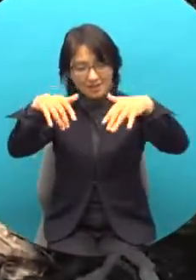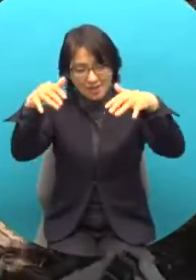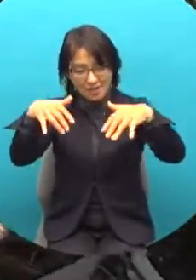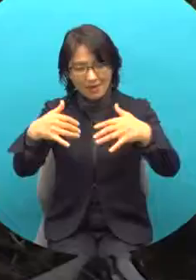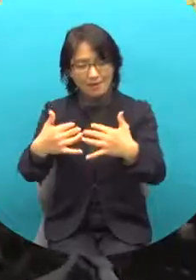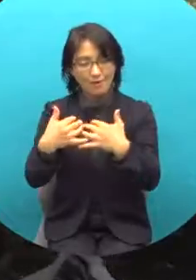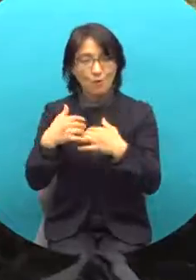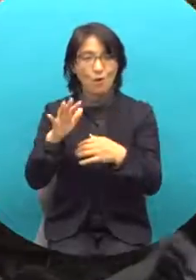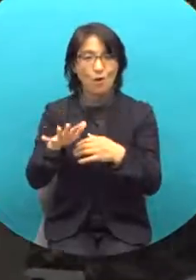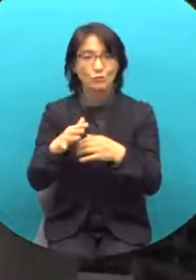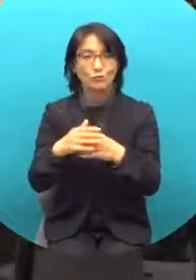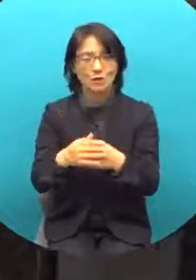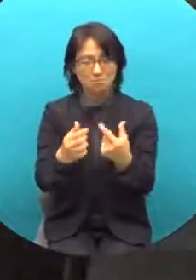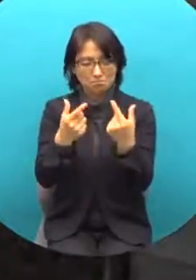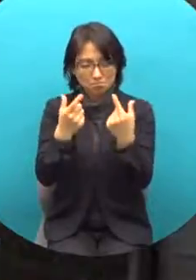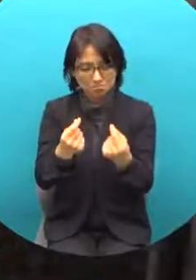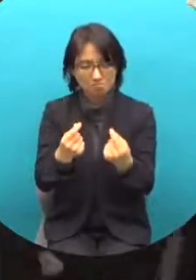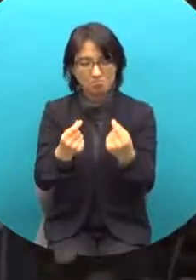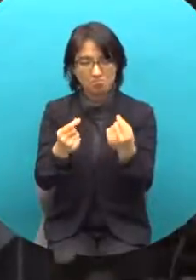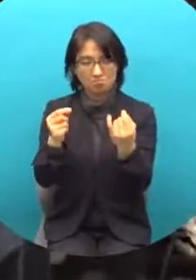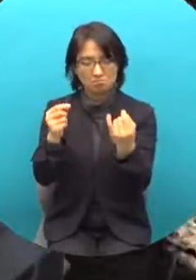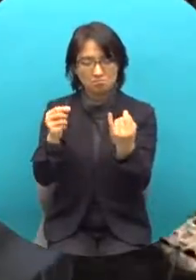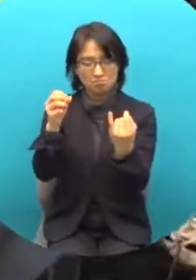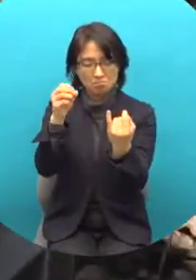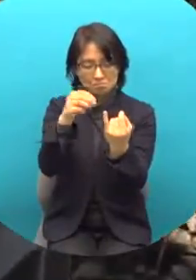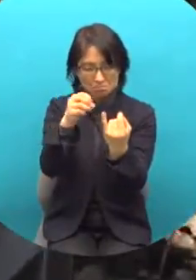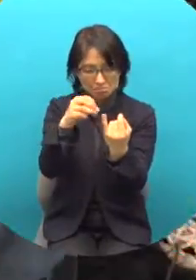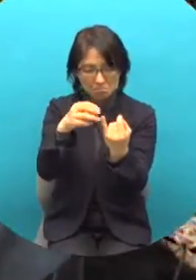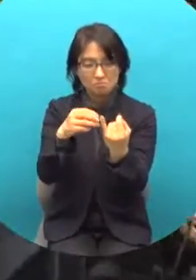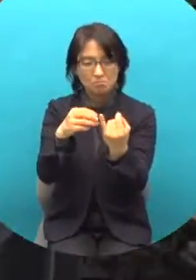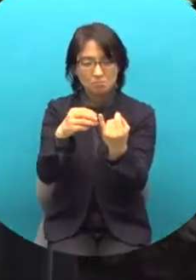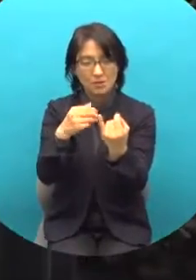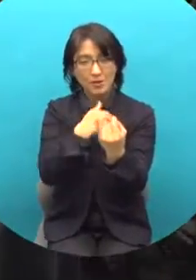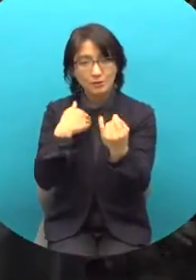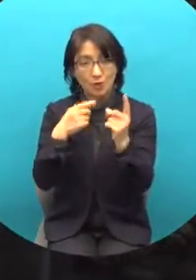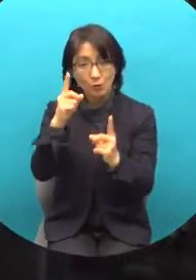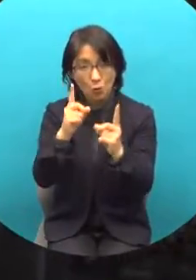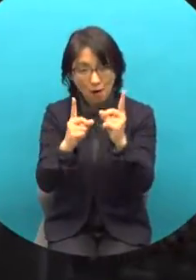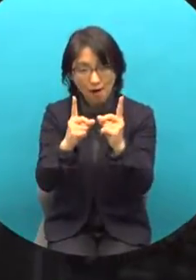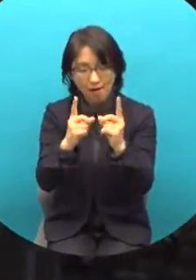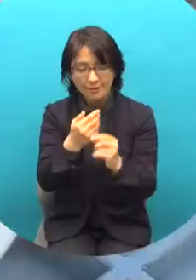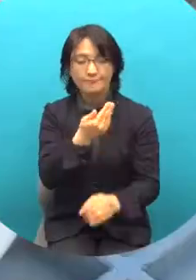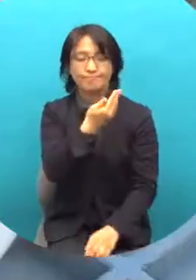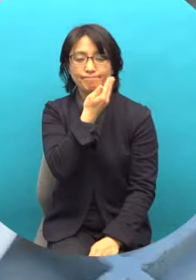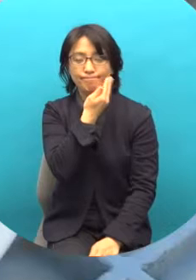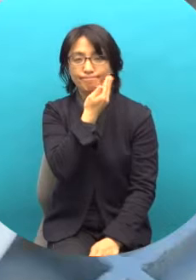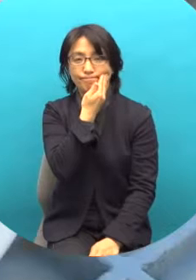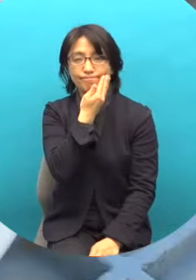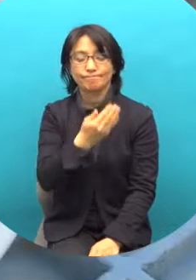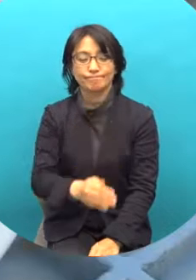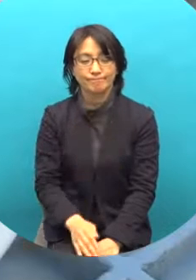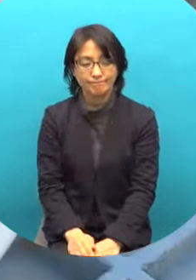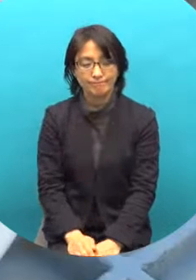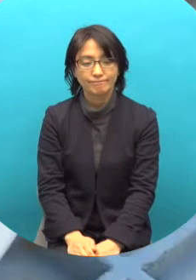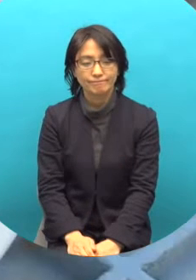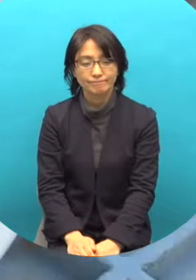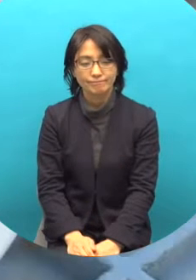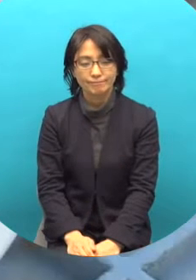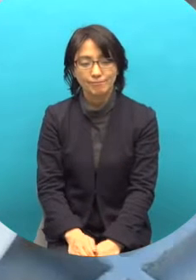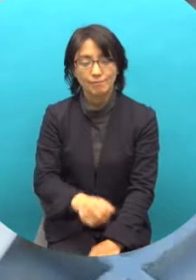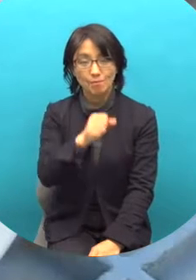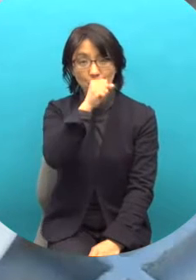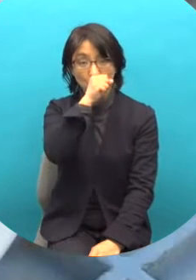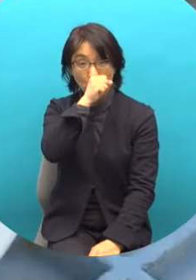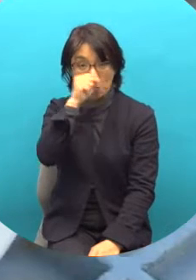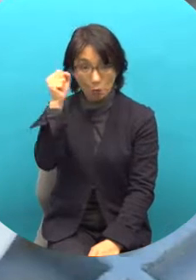右されますので、その中でこう確実に受粉をさせてあげるっていうのが大事な作業になります。またその